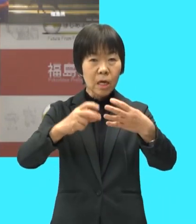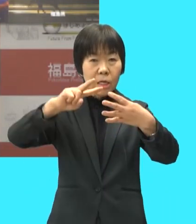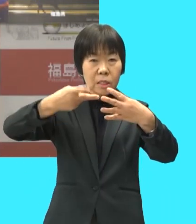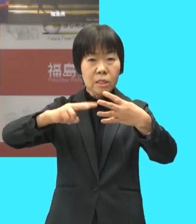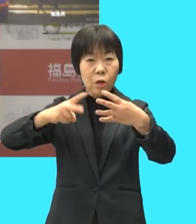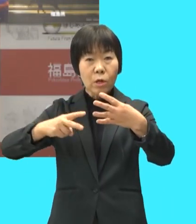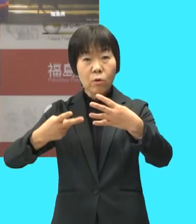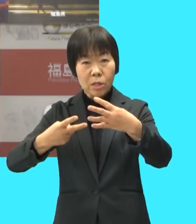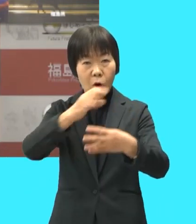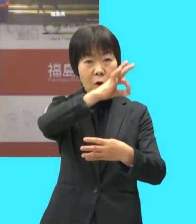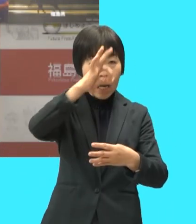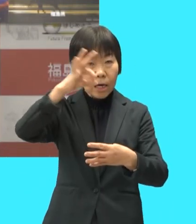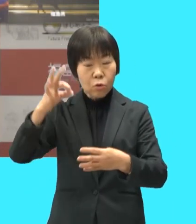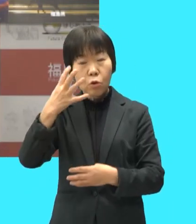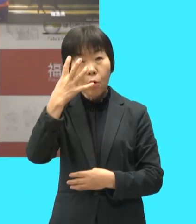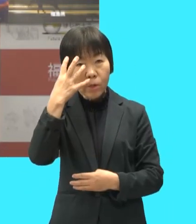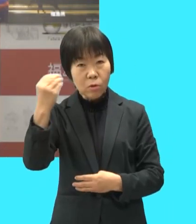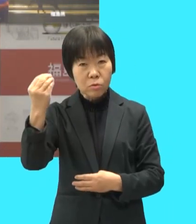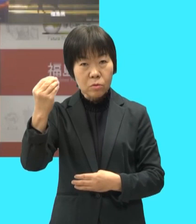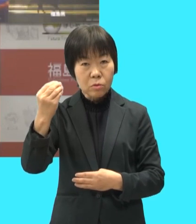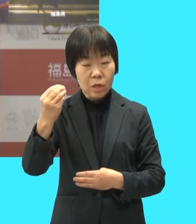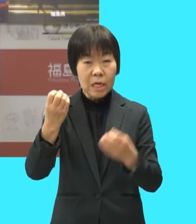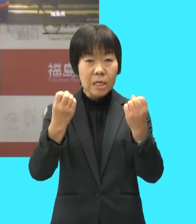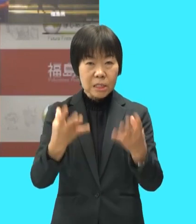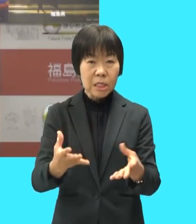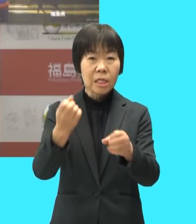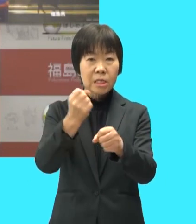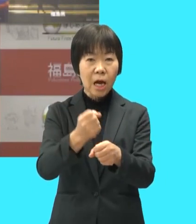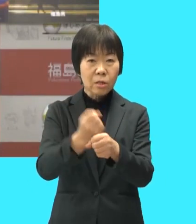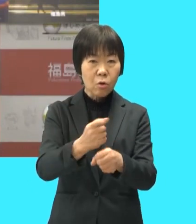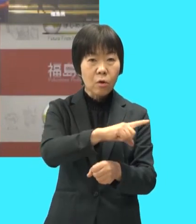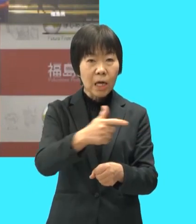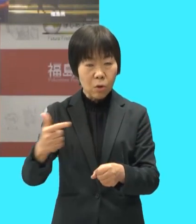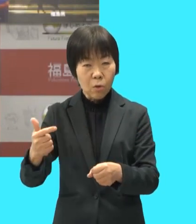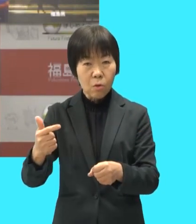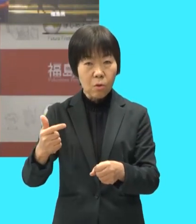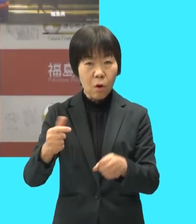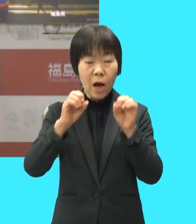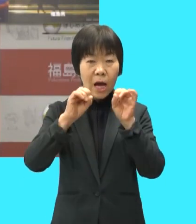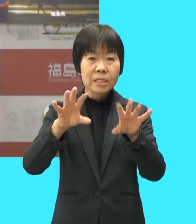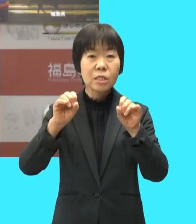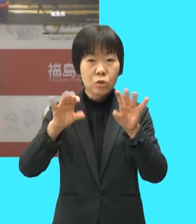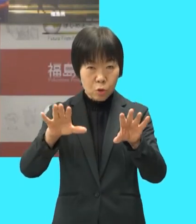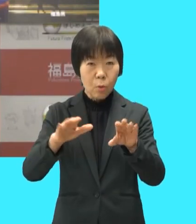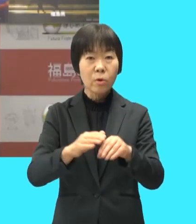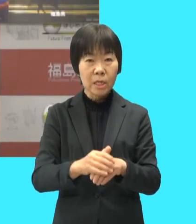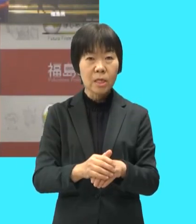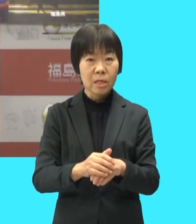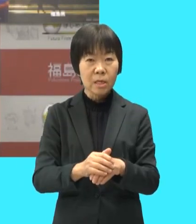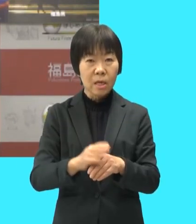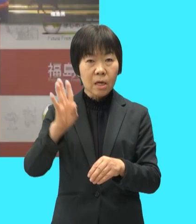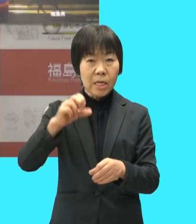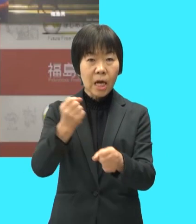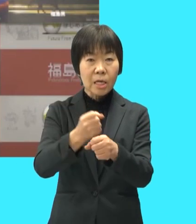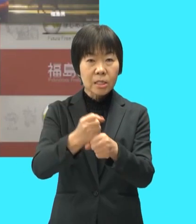折々の観光の魅力新産業の創出などを発信するとともに県産